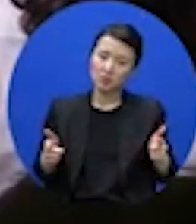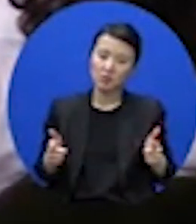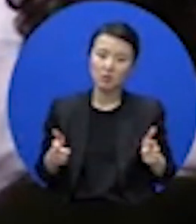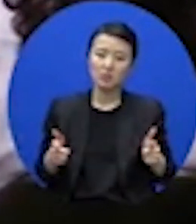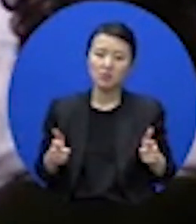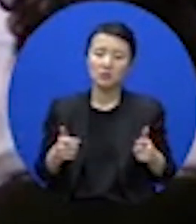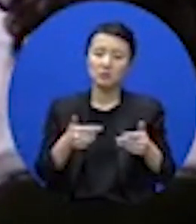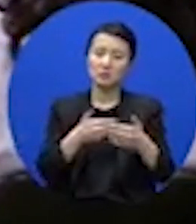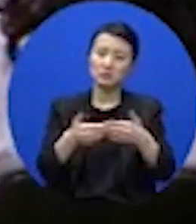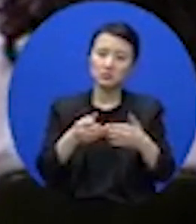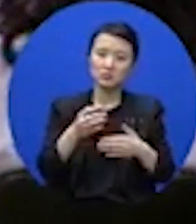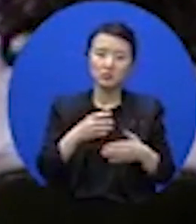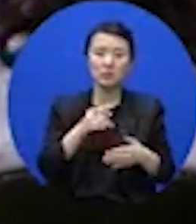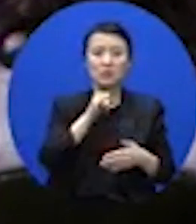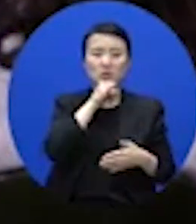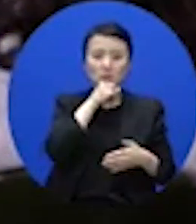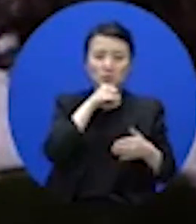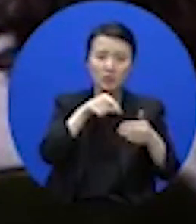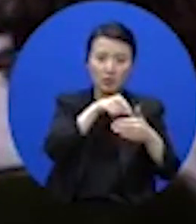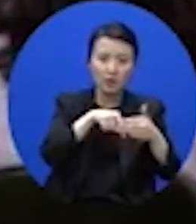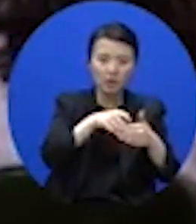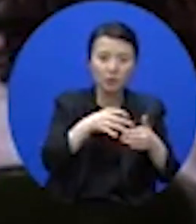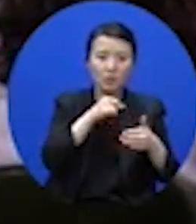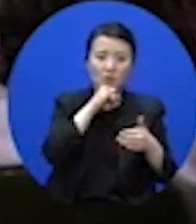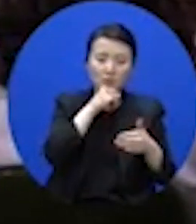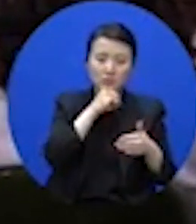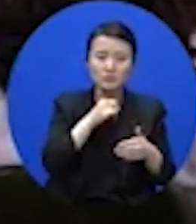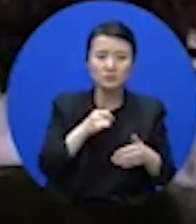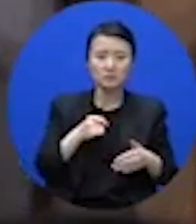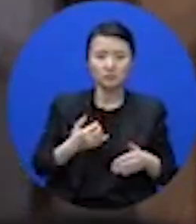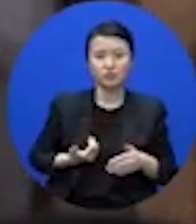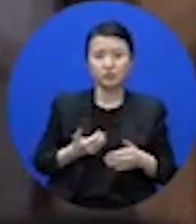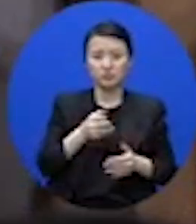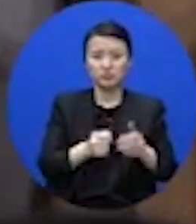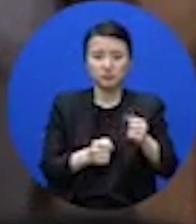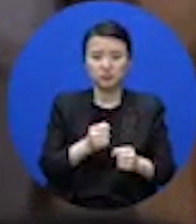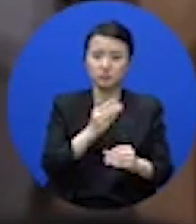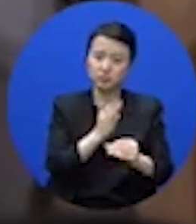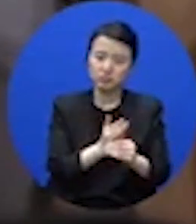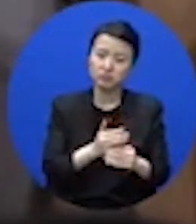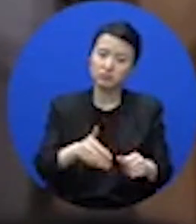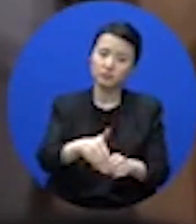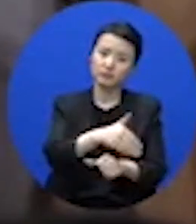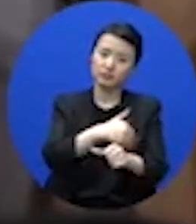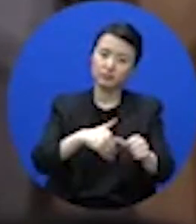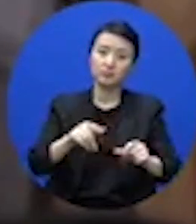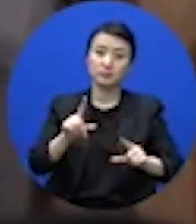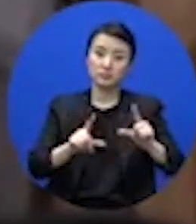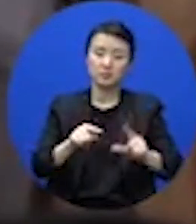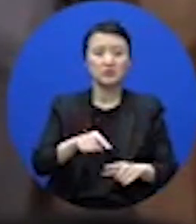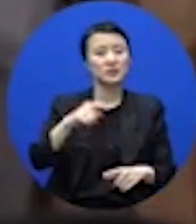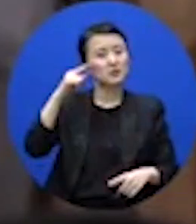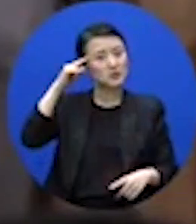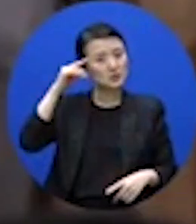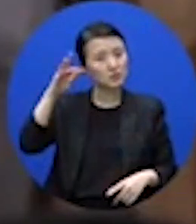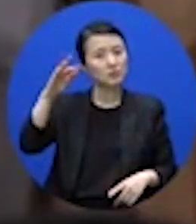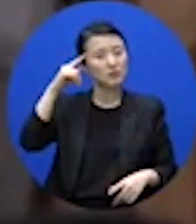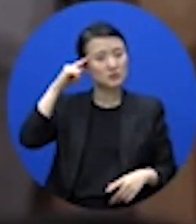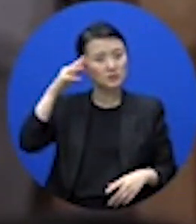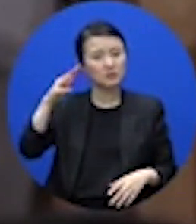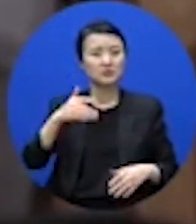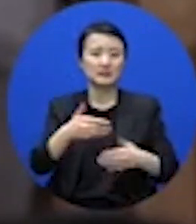또 작은 염소 안에 작은 염소가 젖을 짜고 있는 그 어떤 풍요로움 이런 것들을 그리워하면서 유년